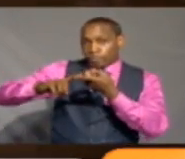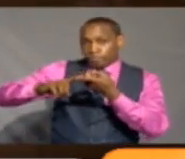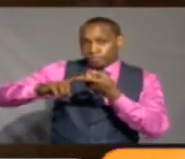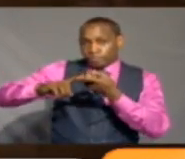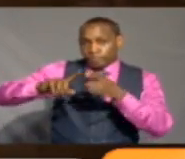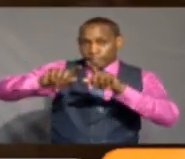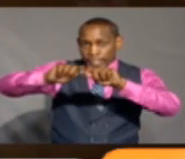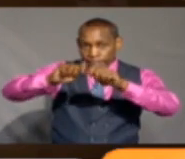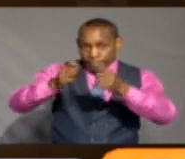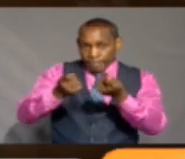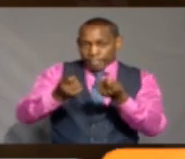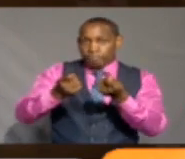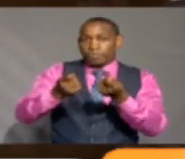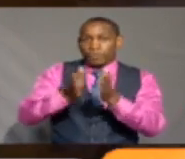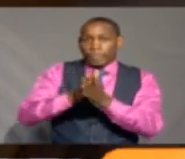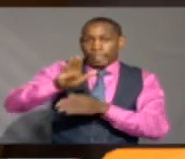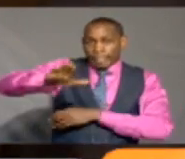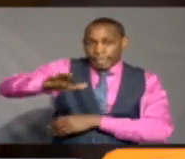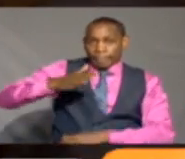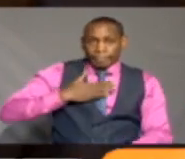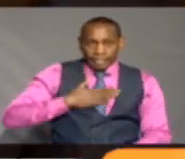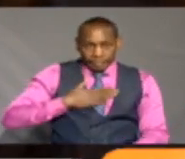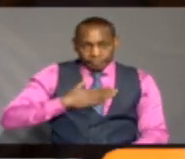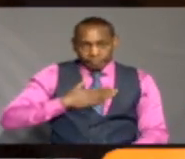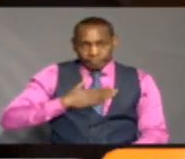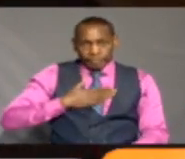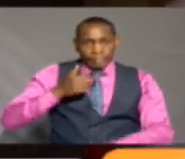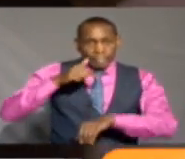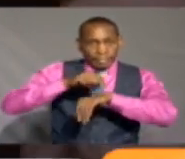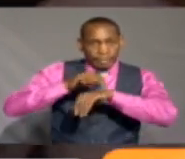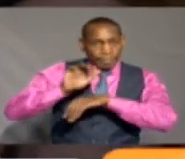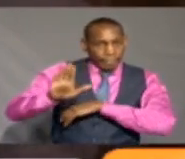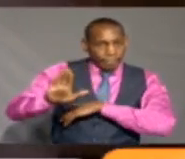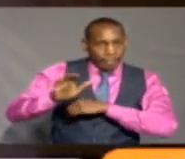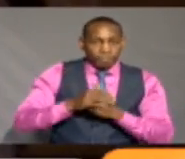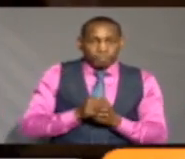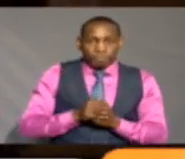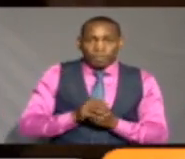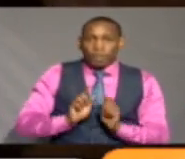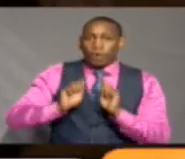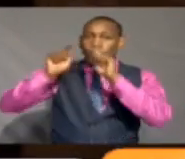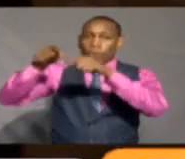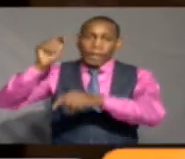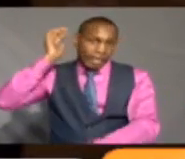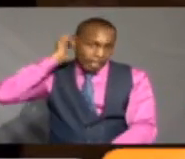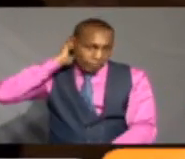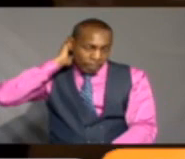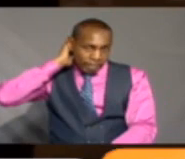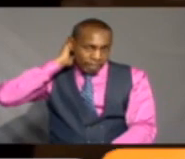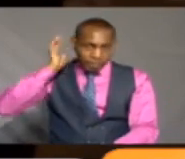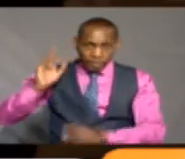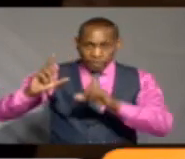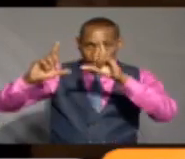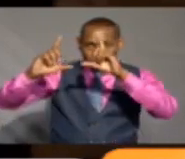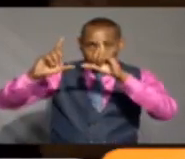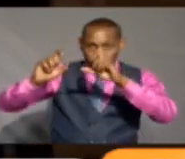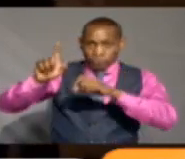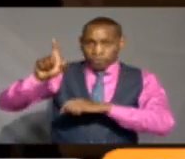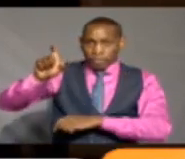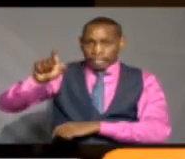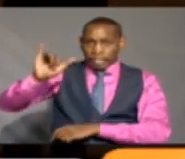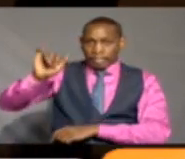ikakatika kwa mguu. Sasa wakati huo nikaenda Murang'a, nikapigwa x-ray, wakadhibitisha